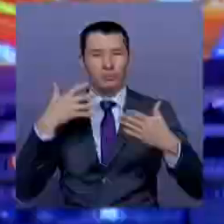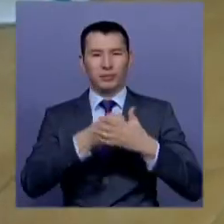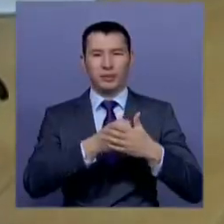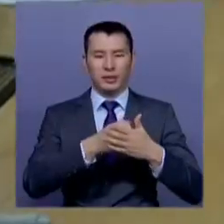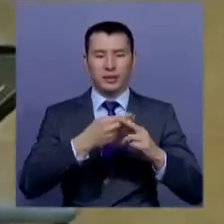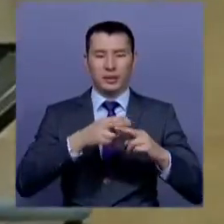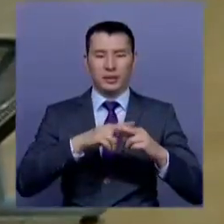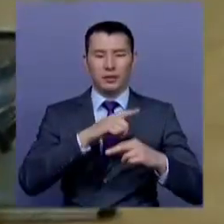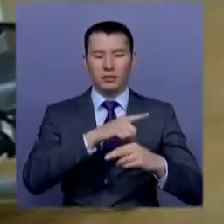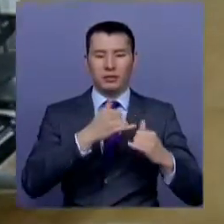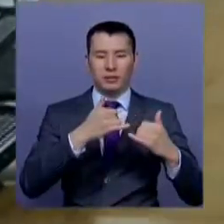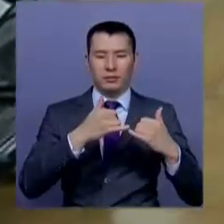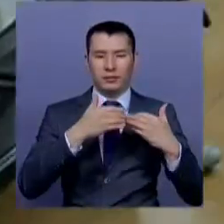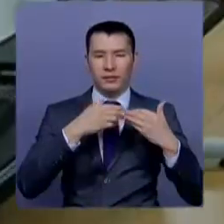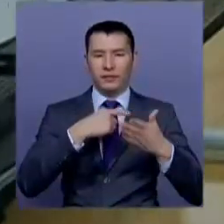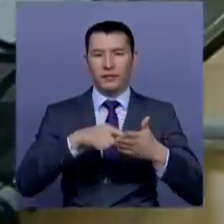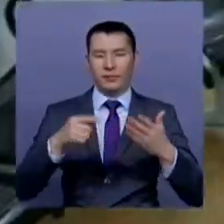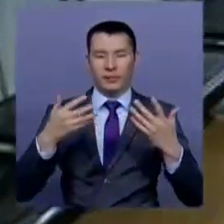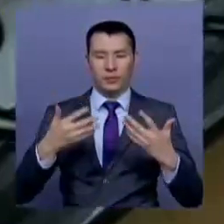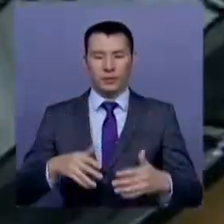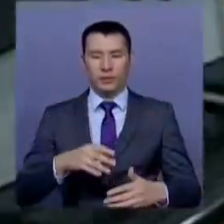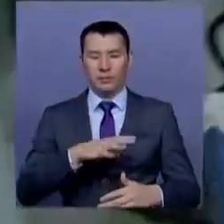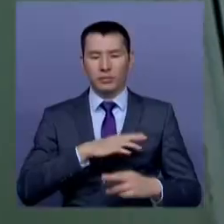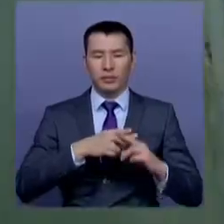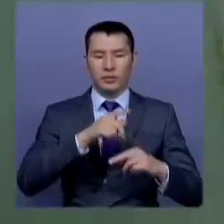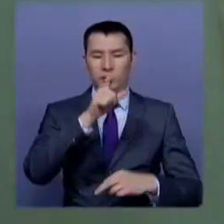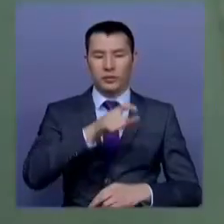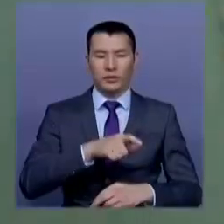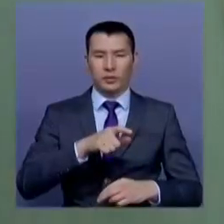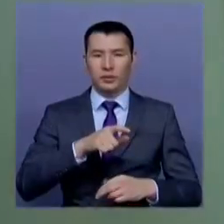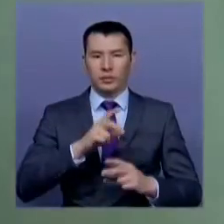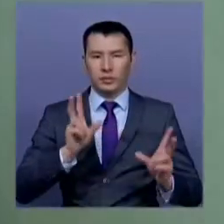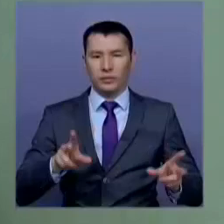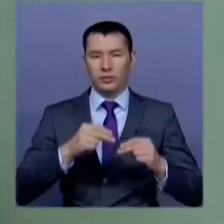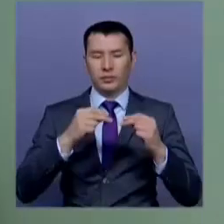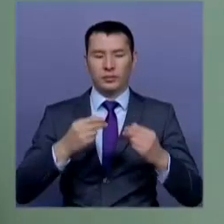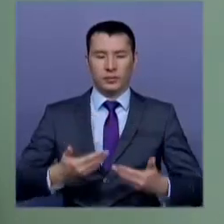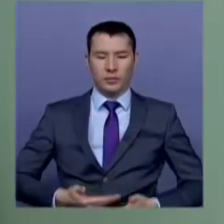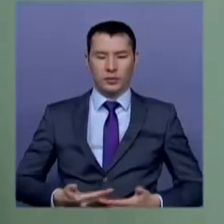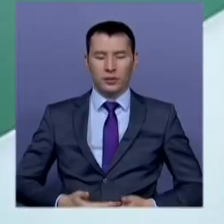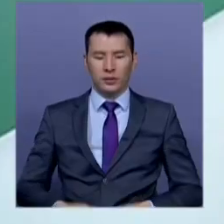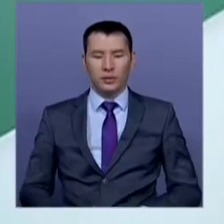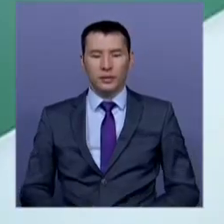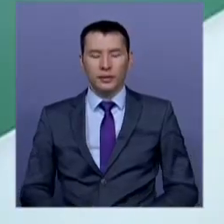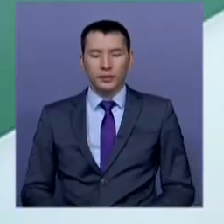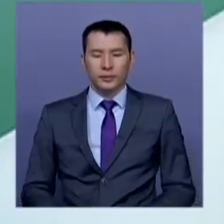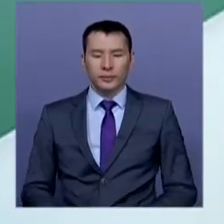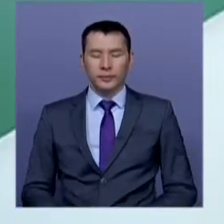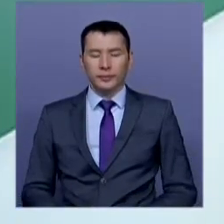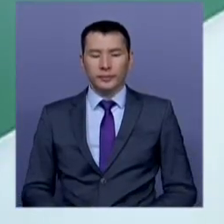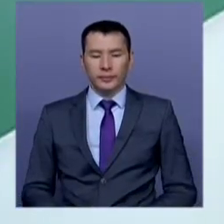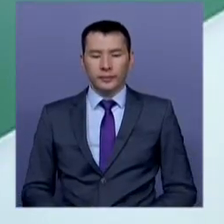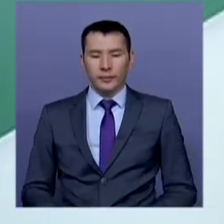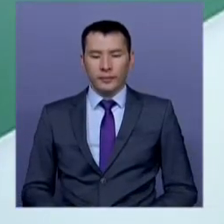установлен между Алматы и Алматинской областью. Он чудом остался жив после страшной аварии. Состояние Ербулана Сейдазыма стабильное с